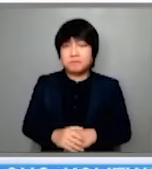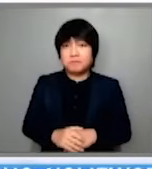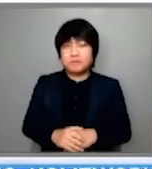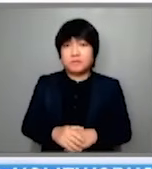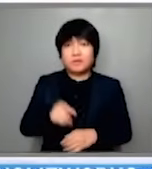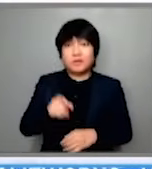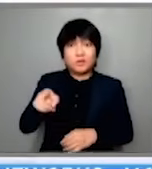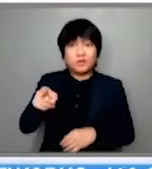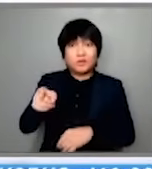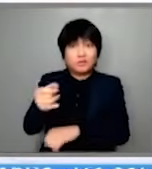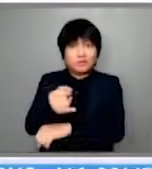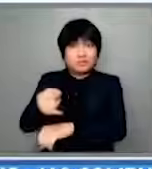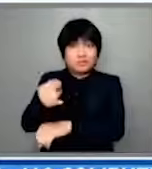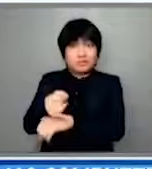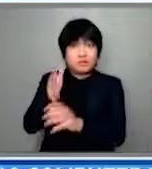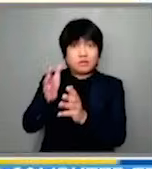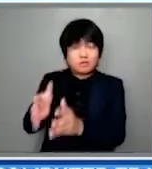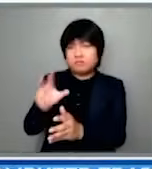Show.